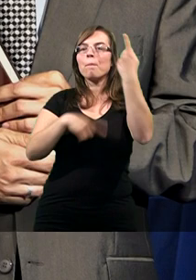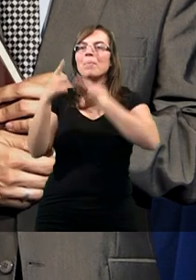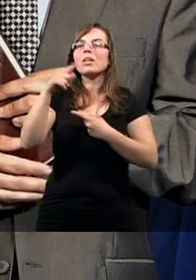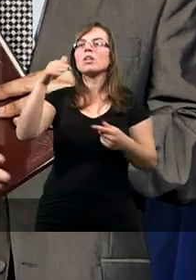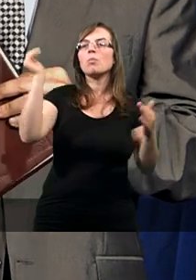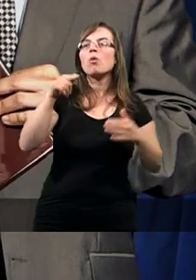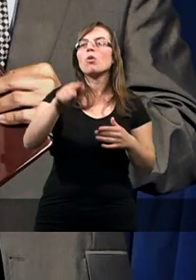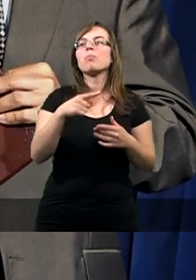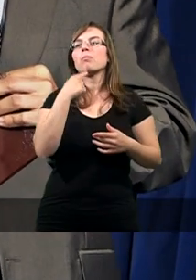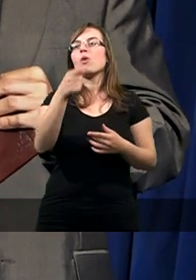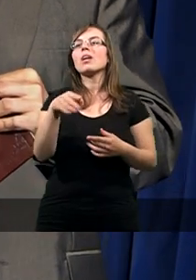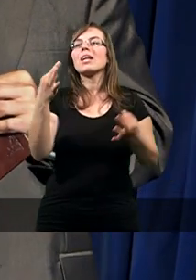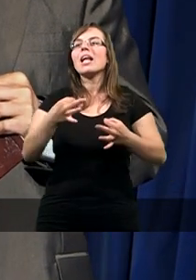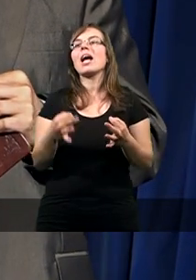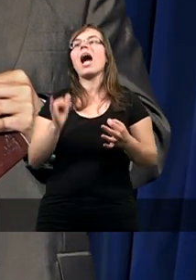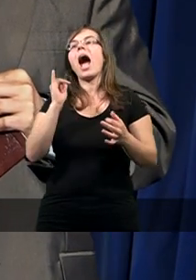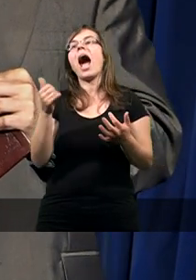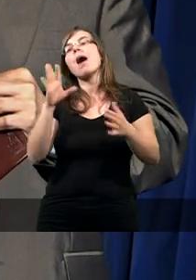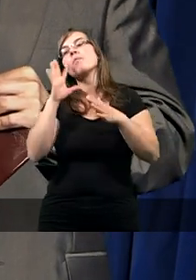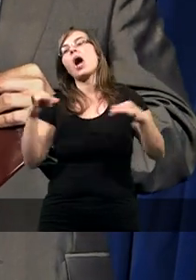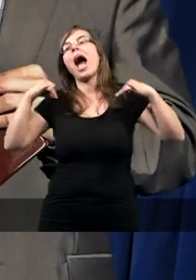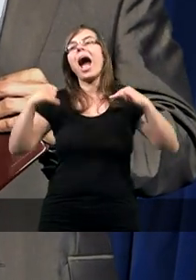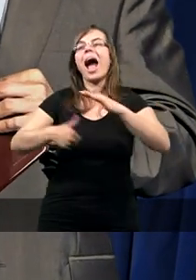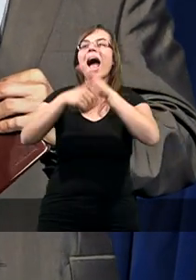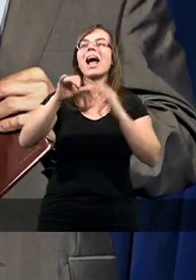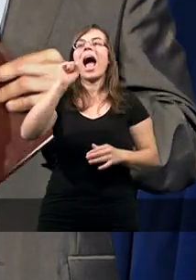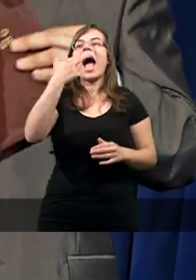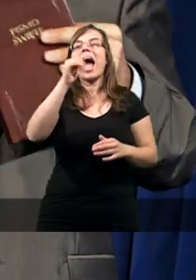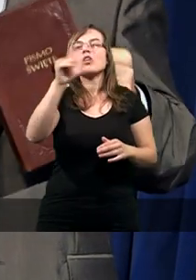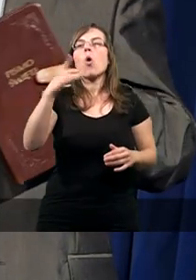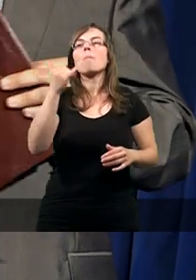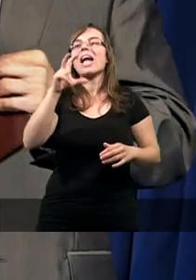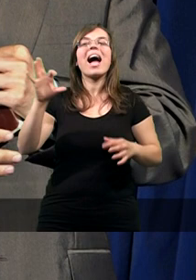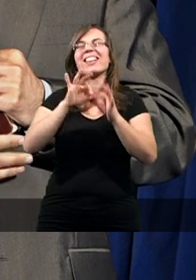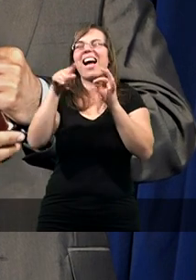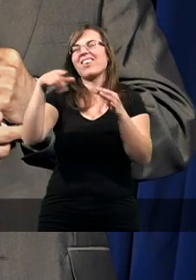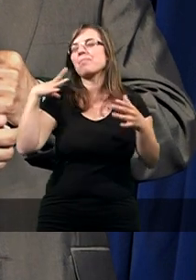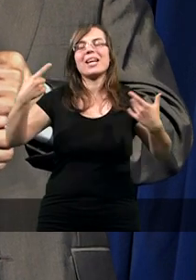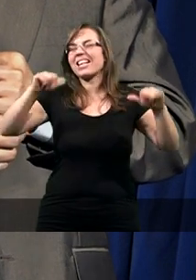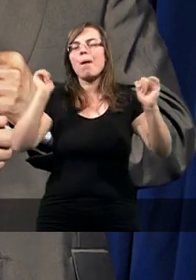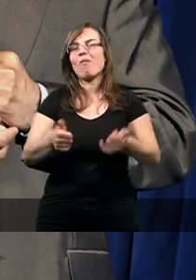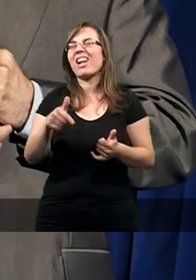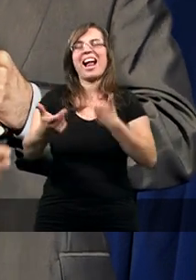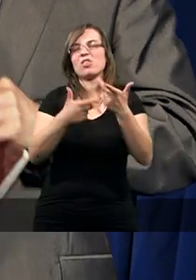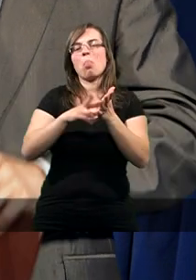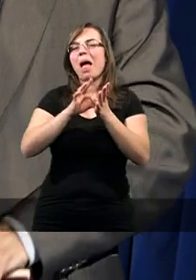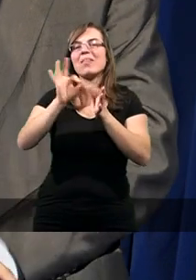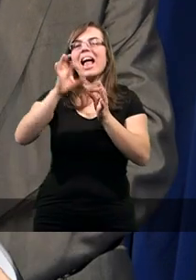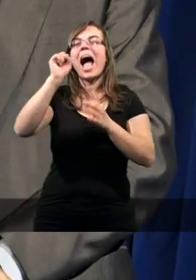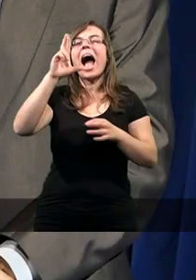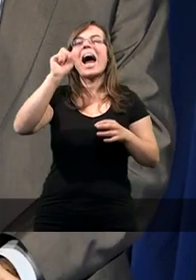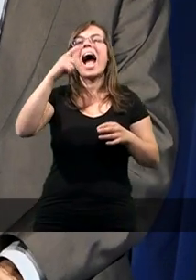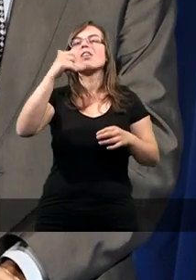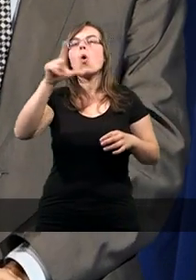I myślę, że może można byłoby sprowadzić w tym miejscu nawet archanioła Michała i nawet on by nie był w stanie tego zrobić. But they said they